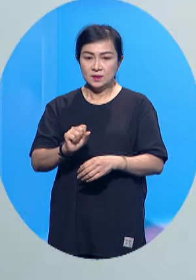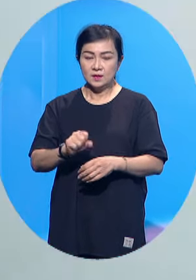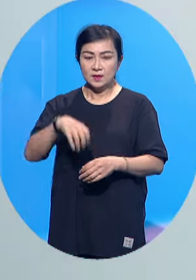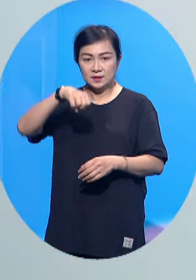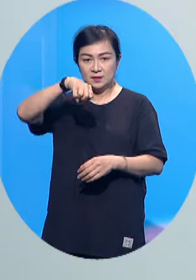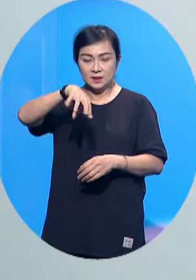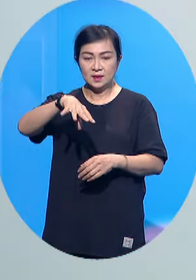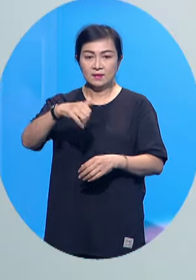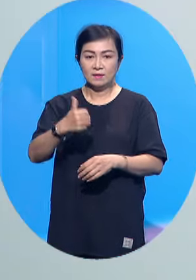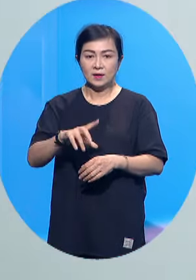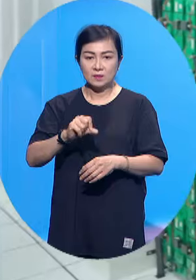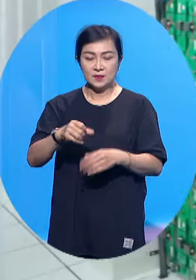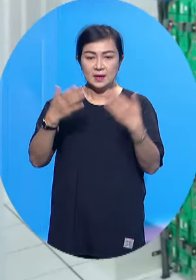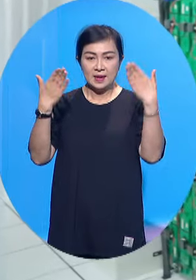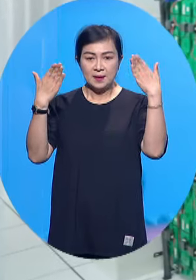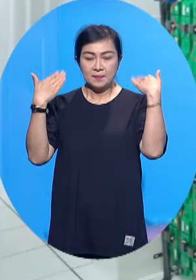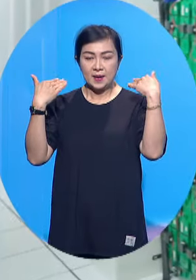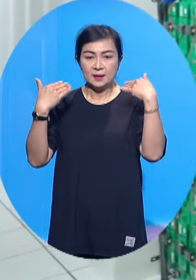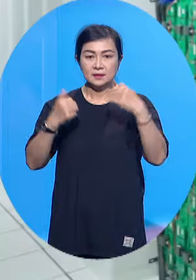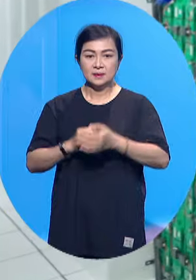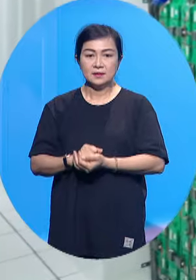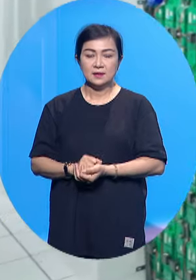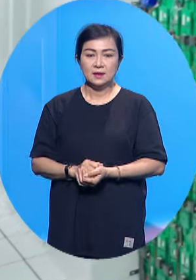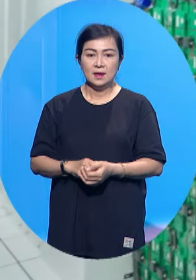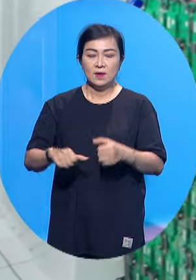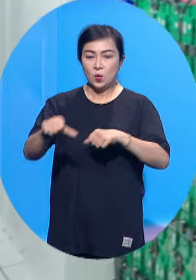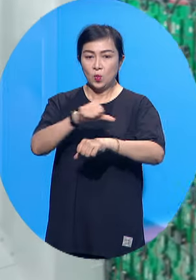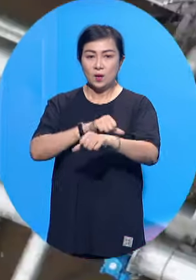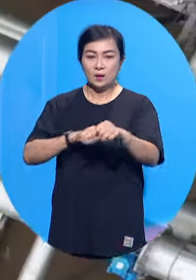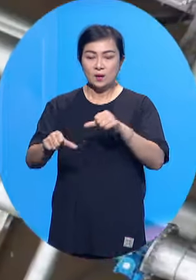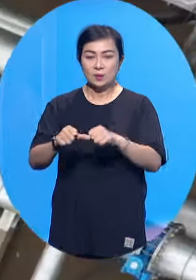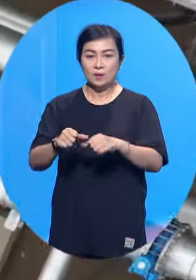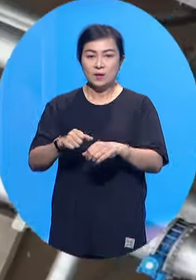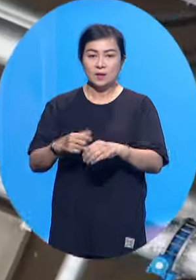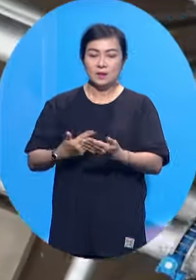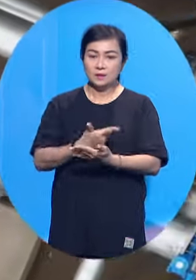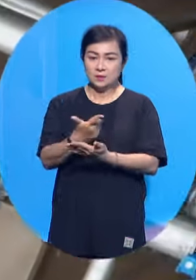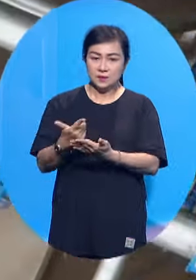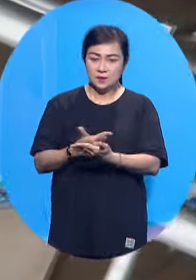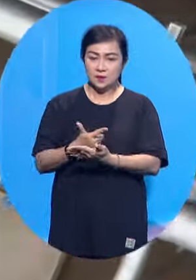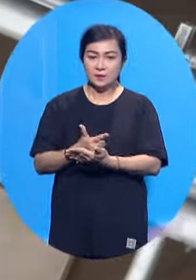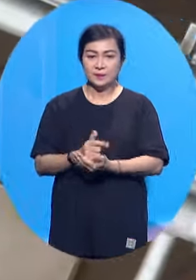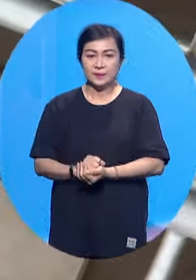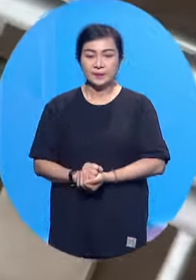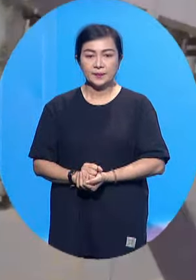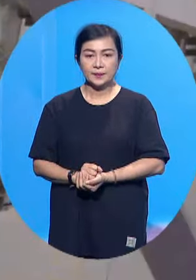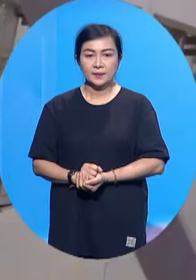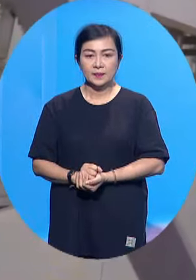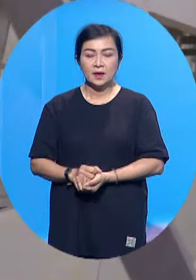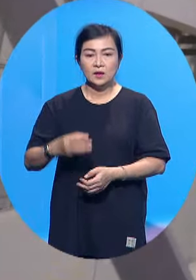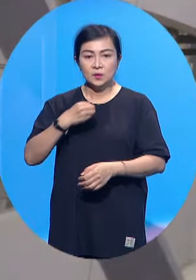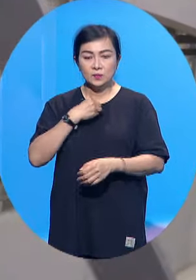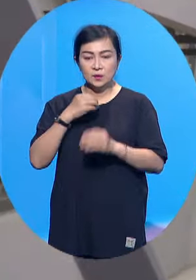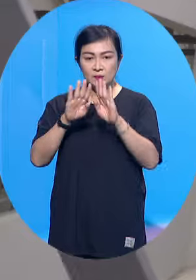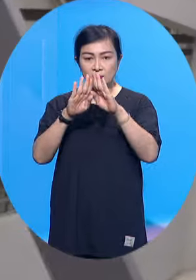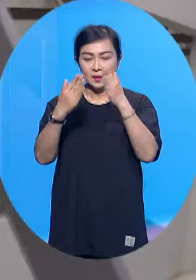điện cũng như là công suất làm mát và các cái quy trình vận hành dành cho các cái hạ tầng trung tâm dữ liệu. Đối với Viettel thì chúng tôi vừa